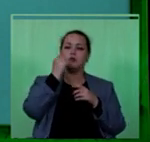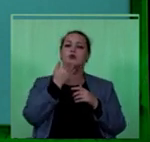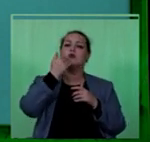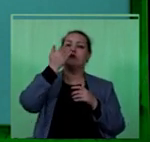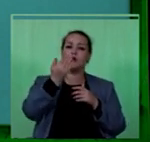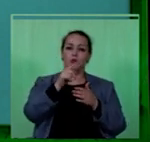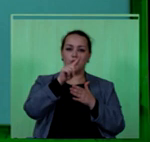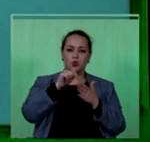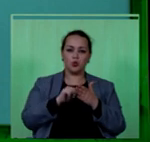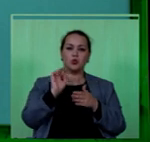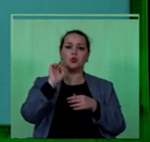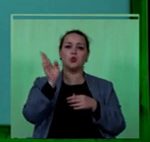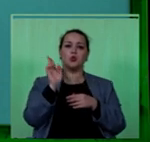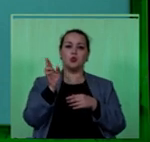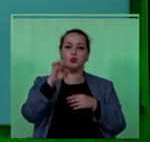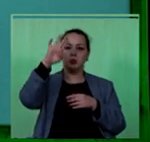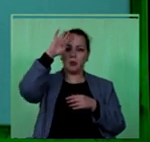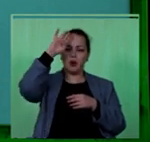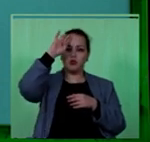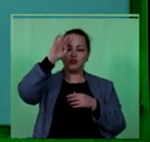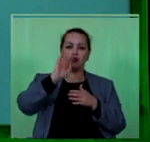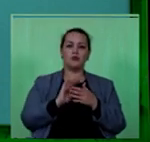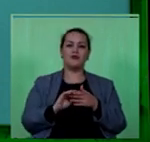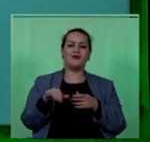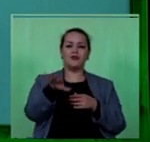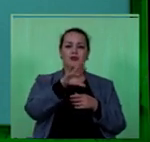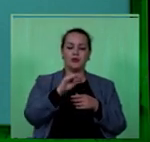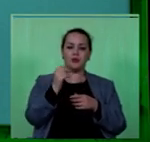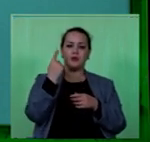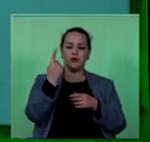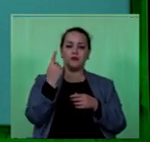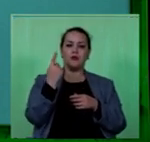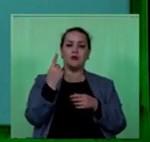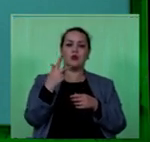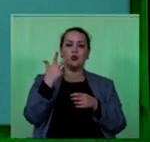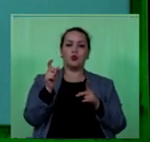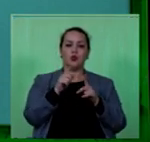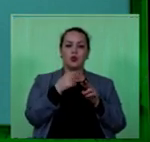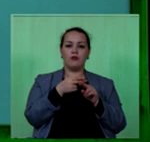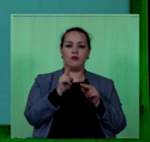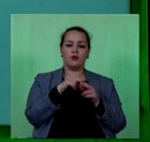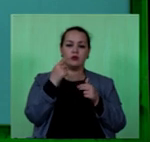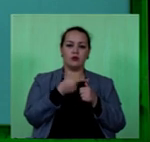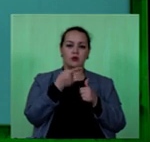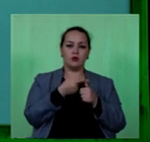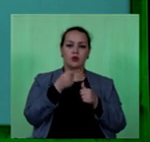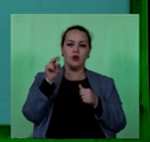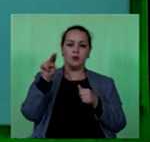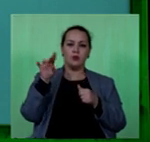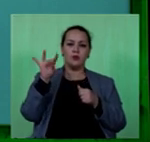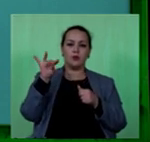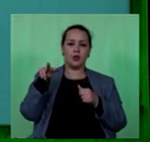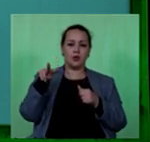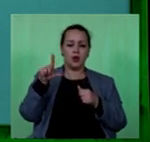вопрос кто мальчик значит все первые три слова это имена прилагательные и только